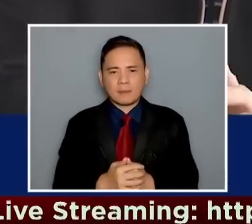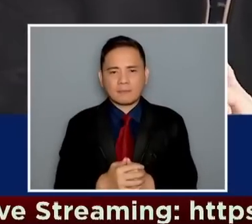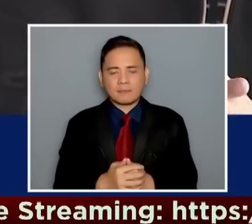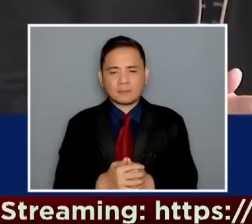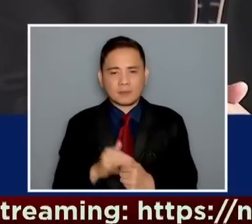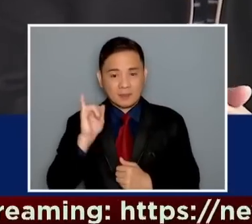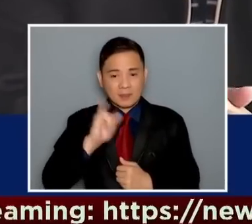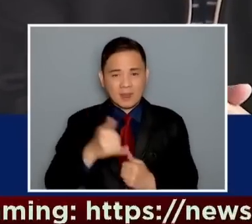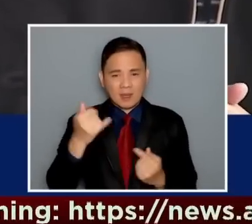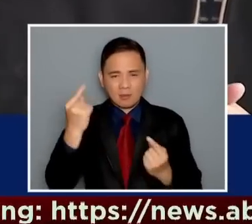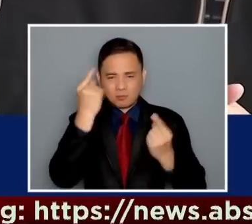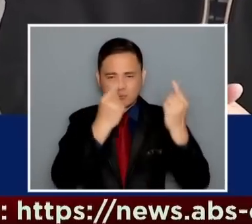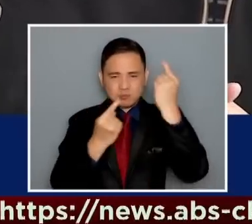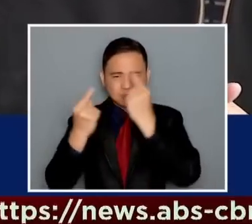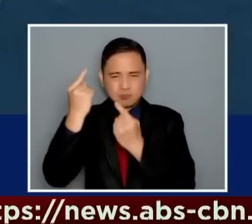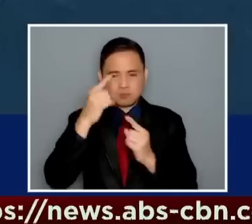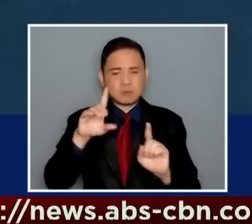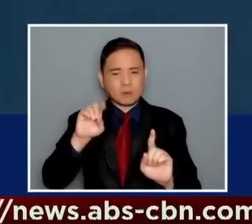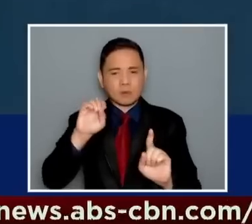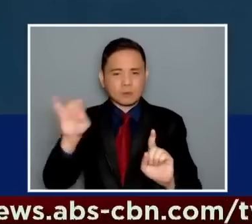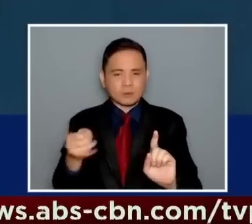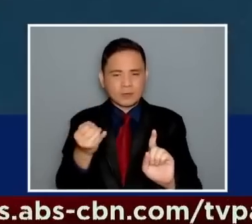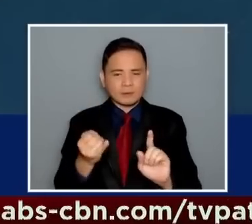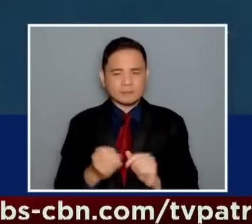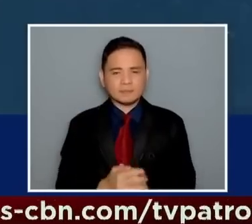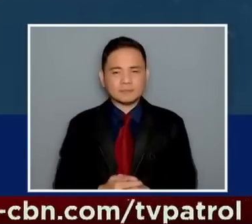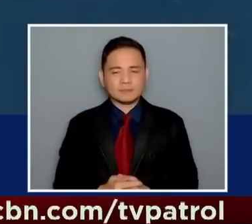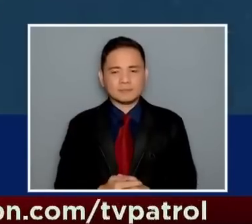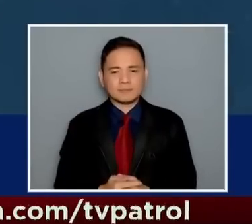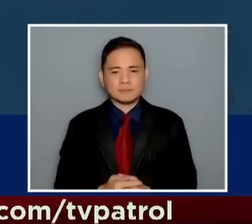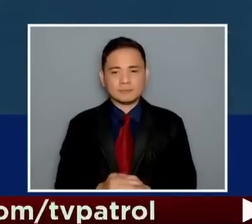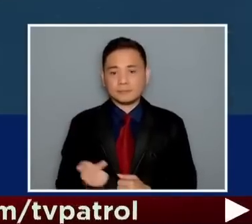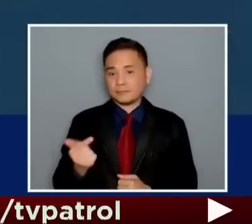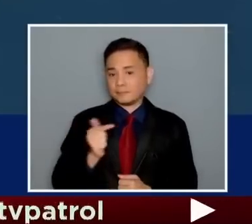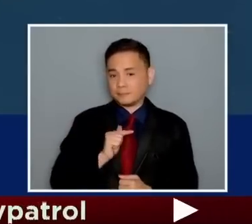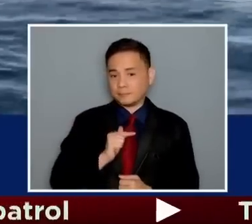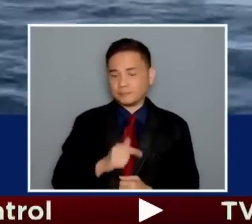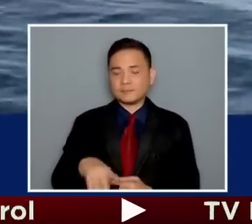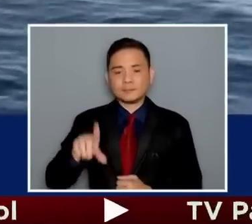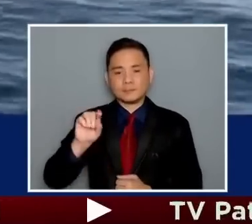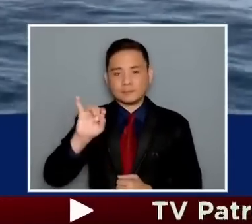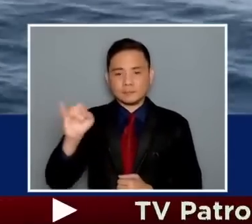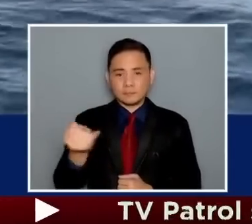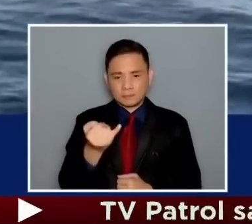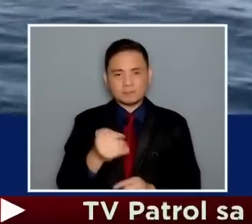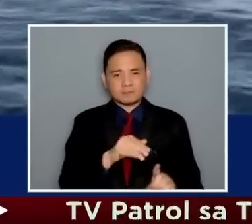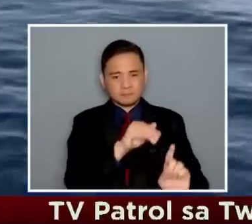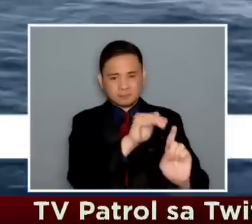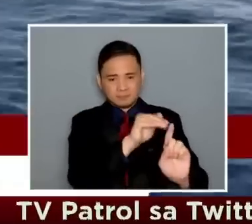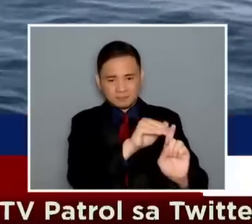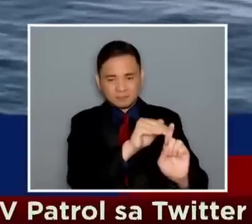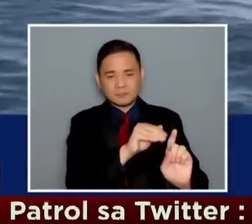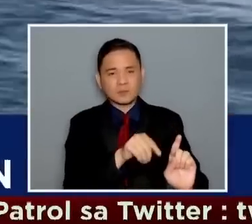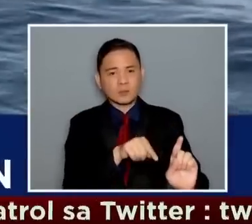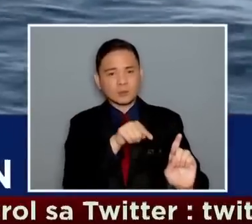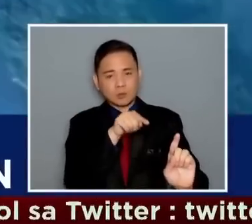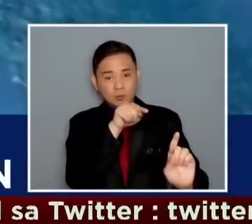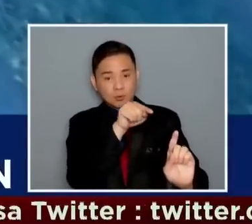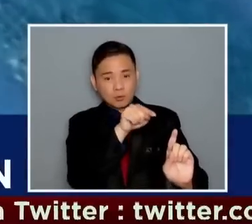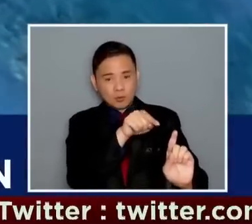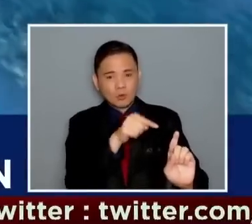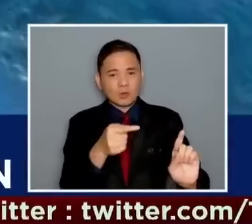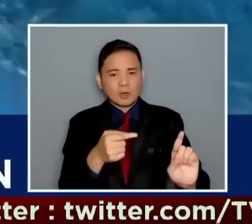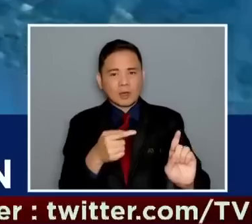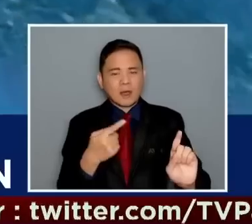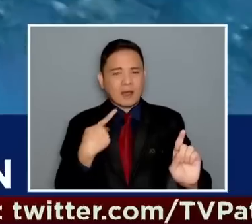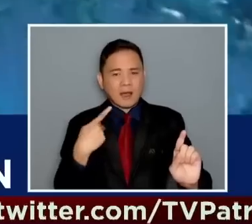concern ng Department of Justice. Hinimok din ng DOJ ang mga mangisda na maghain ng writ of kalikasan laban sa may-ari